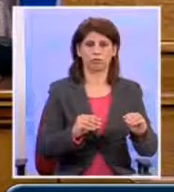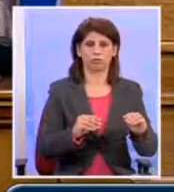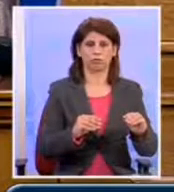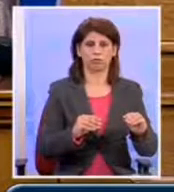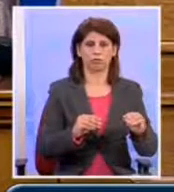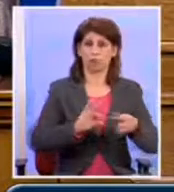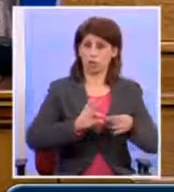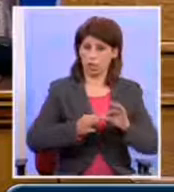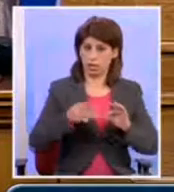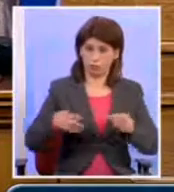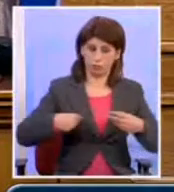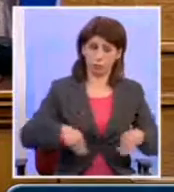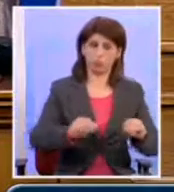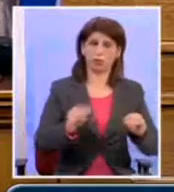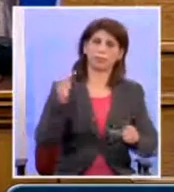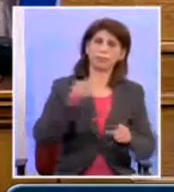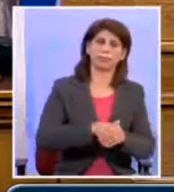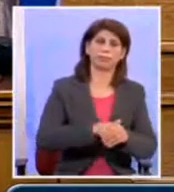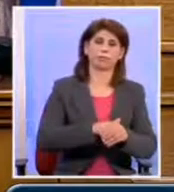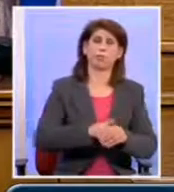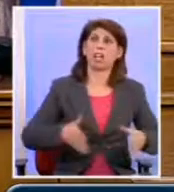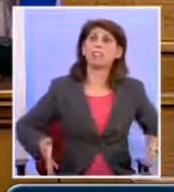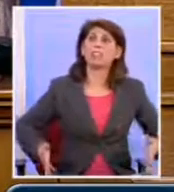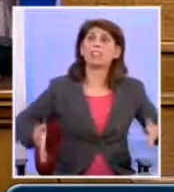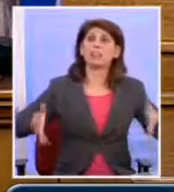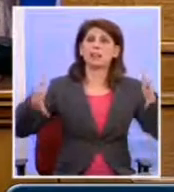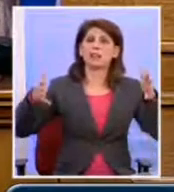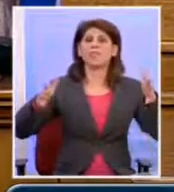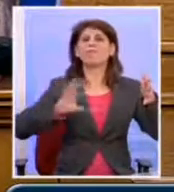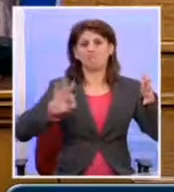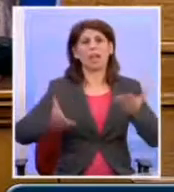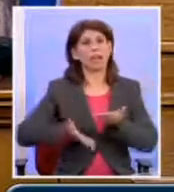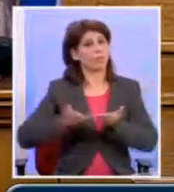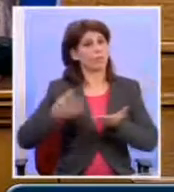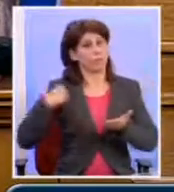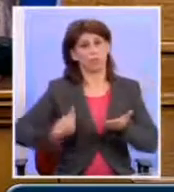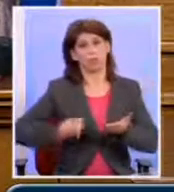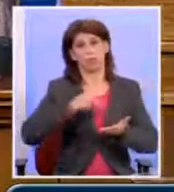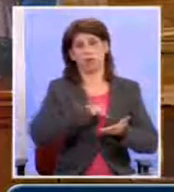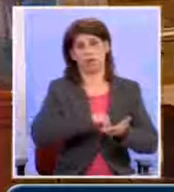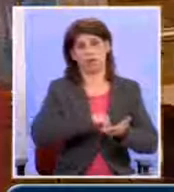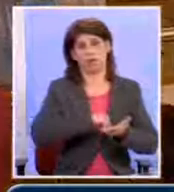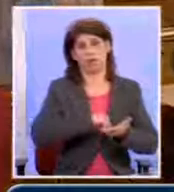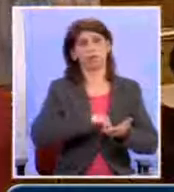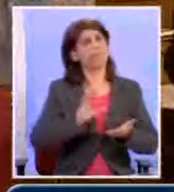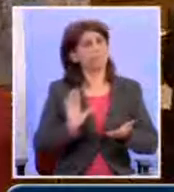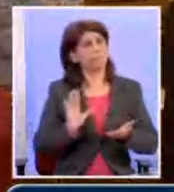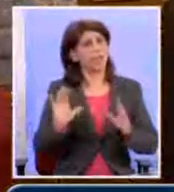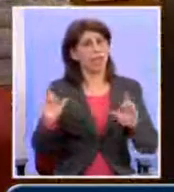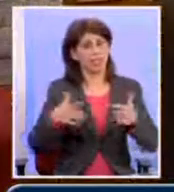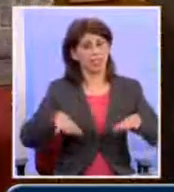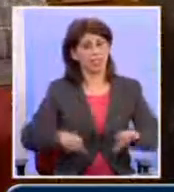στον οργανισμό αυτό εντάχθηκαν κτίρια τα οποία αναμφίβολα εξυπηρετούσαν το δημόσιο συμφέρον, άρα και την